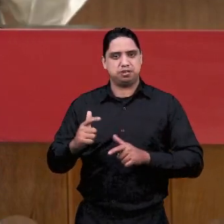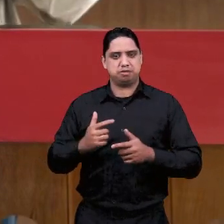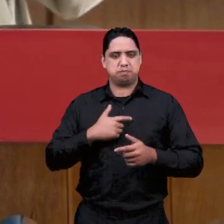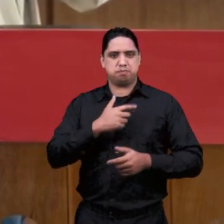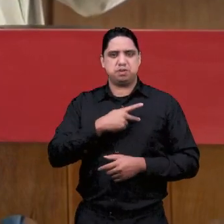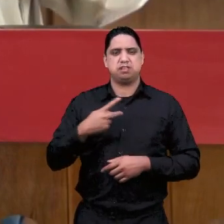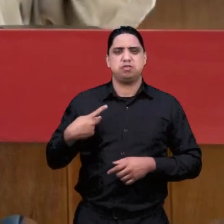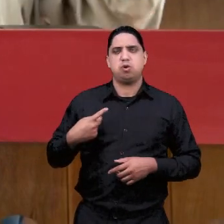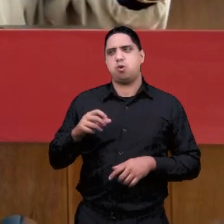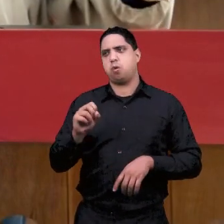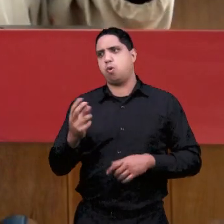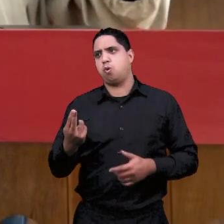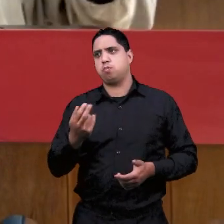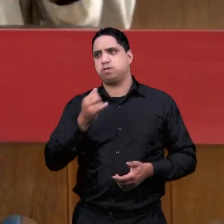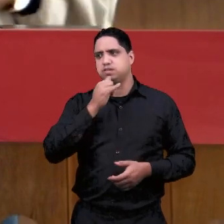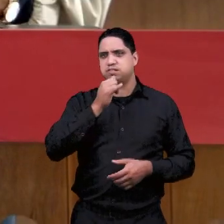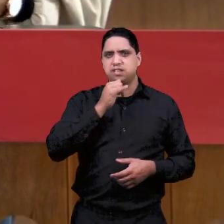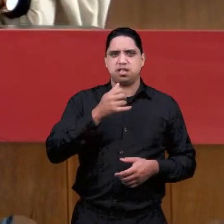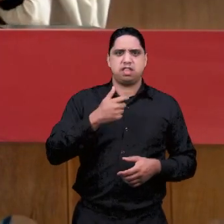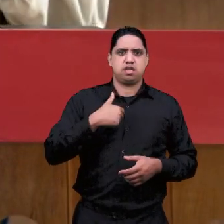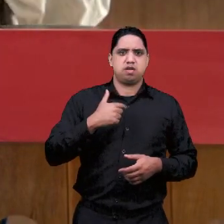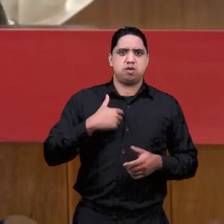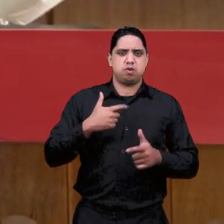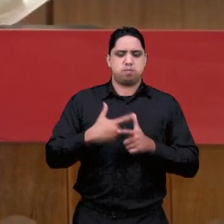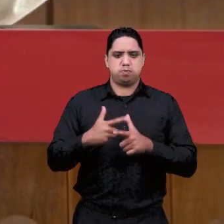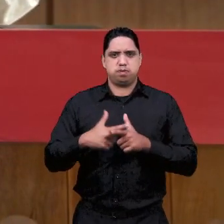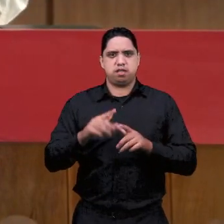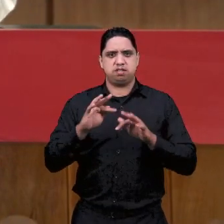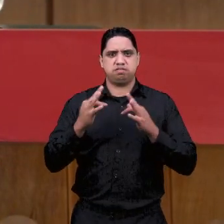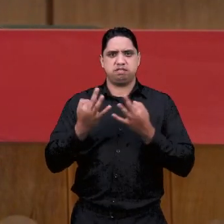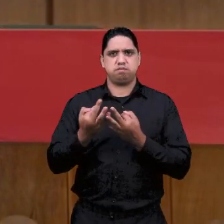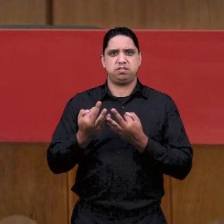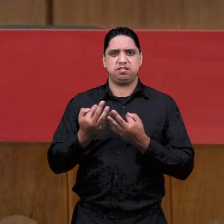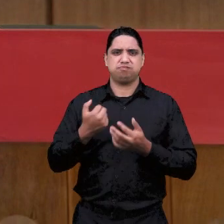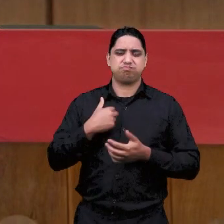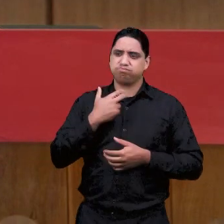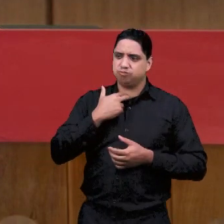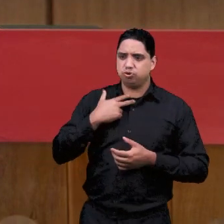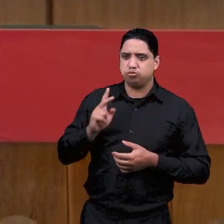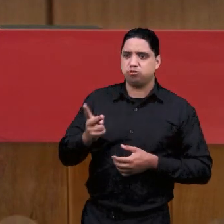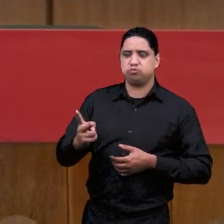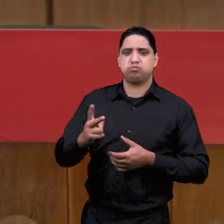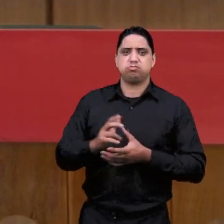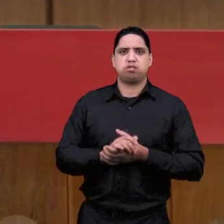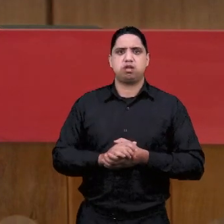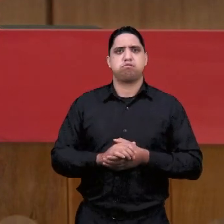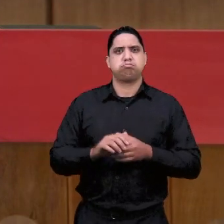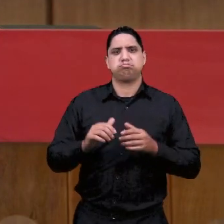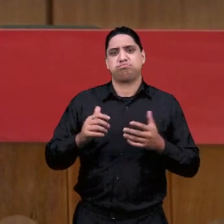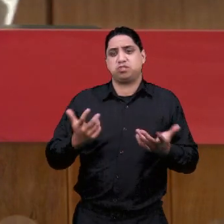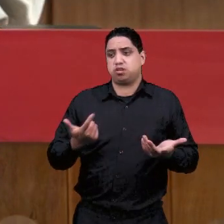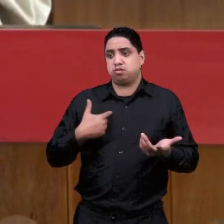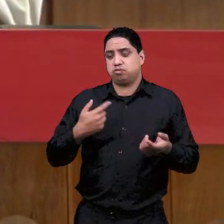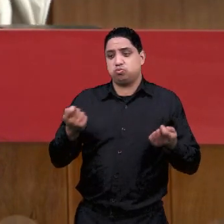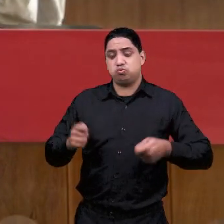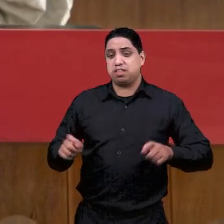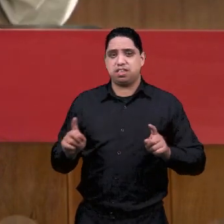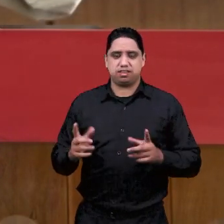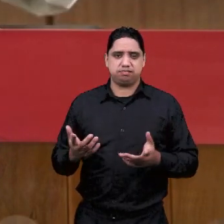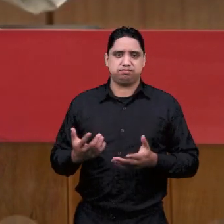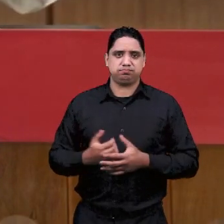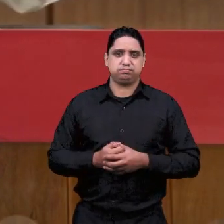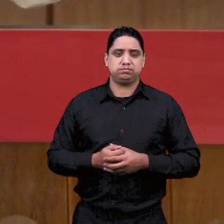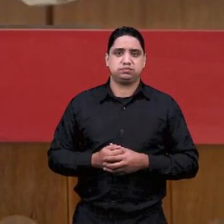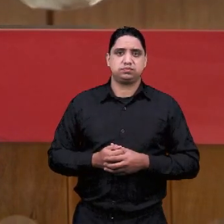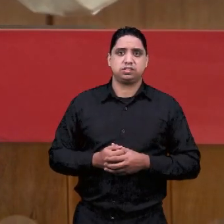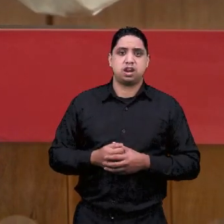ministère. J'ai un problème de famille. Je ne peux plus exercer le ministère. Je ne suis plus en condition. Je n'ai